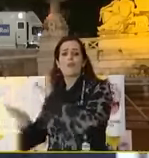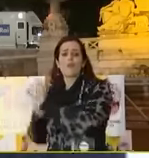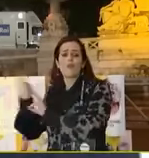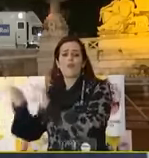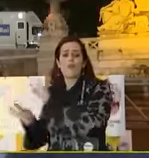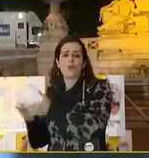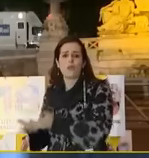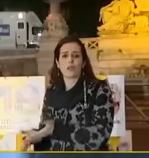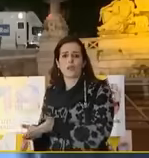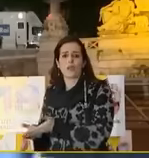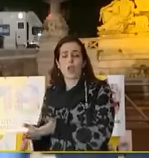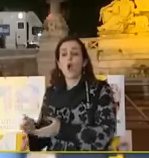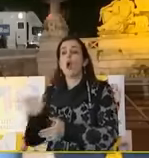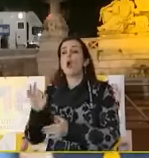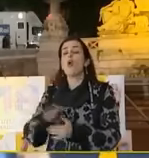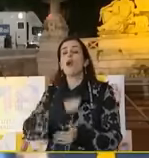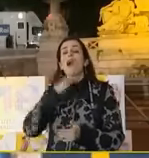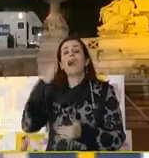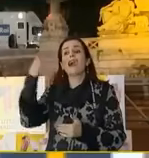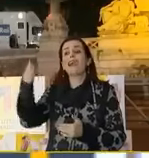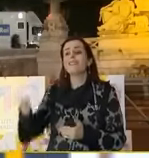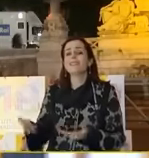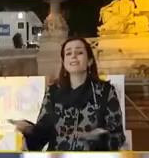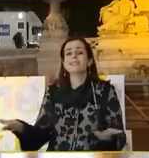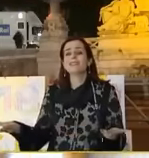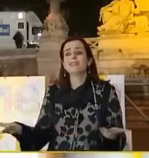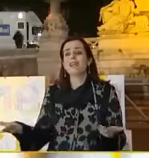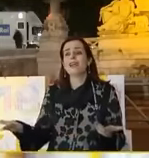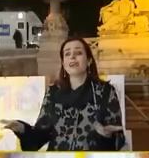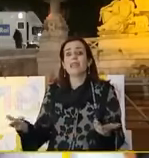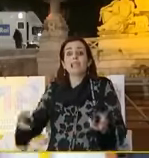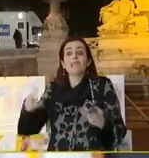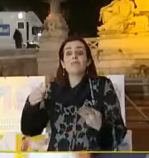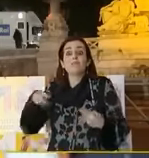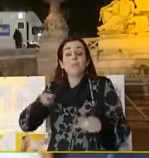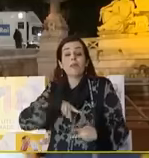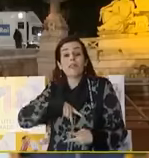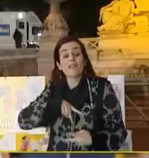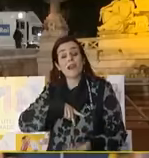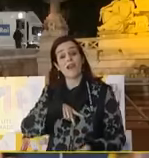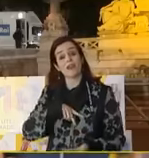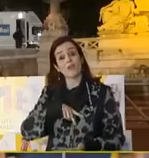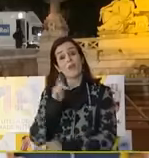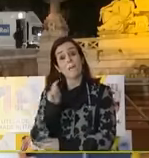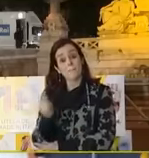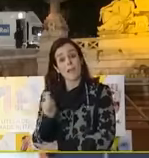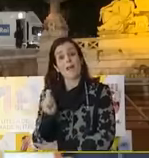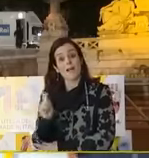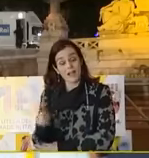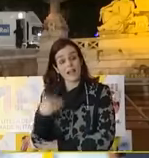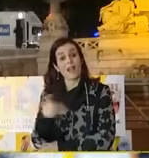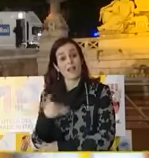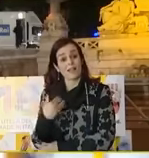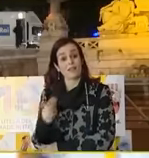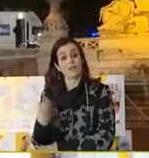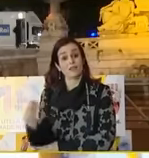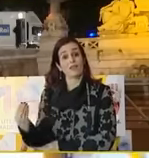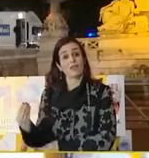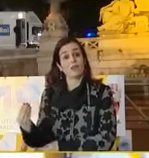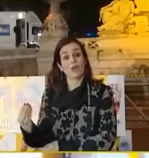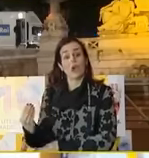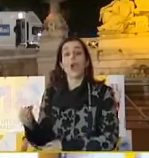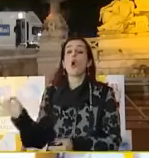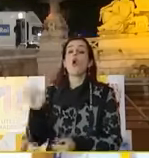andare, se potevano permetterselo, verso il privato, pagandolo profumatamente, oppure